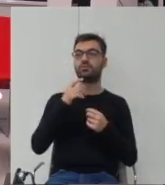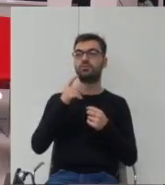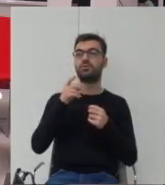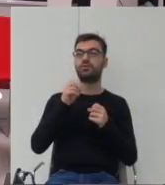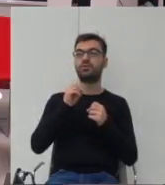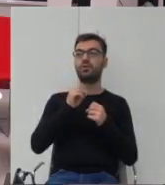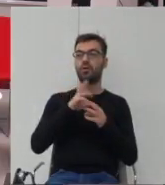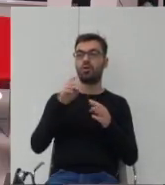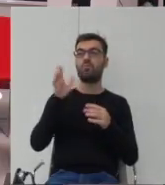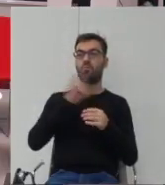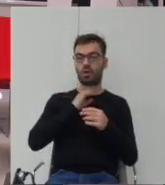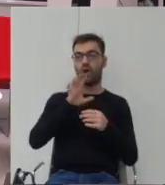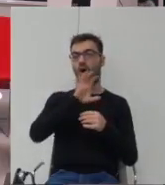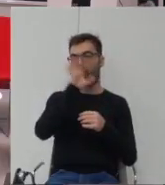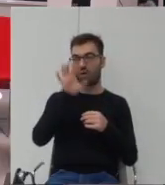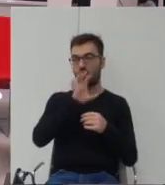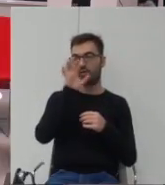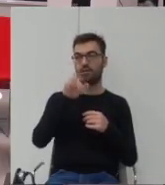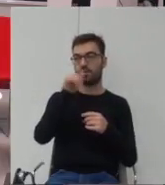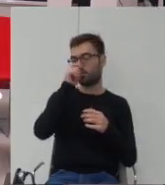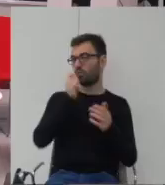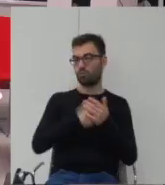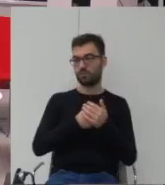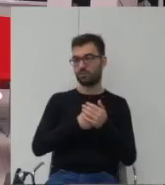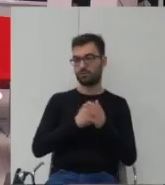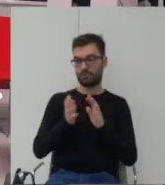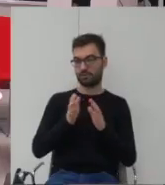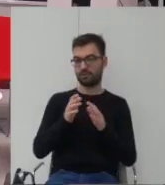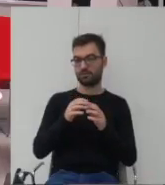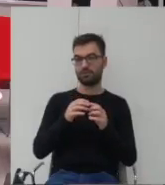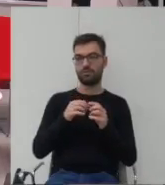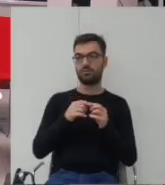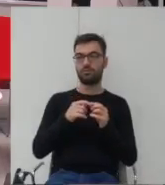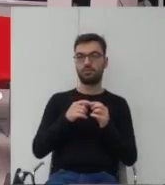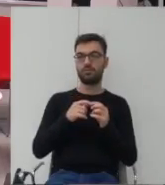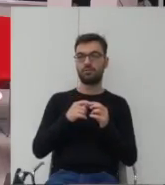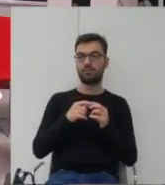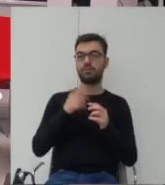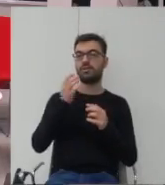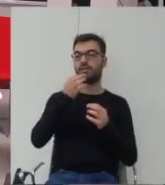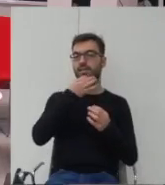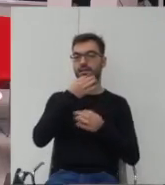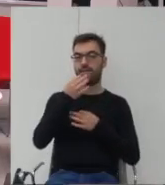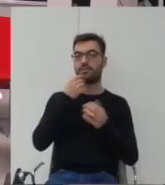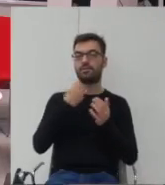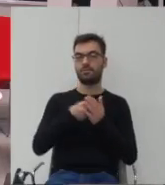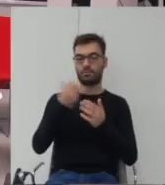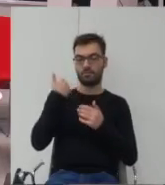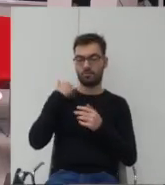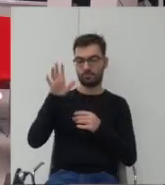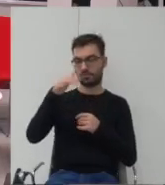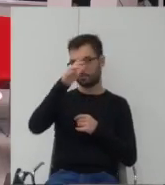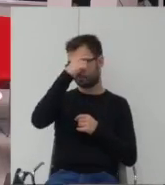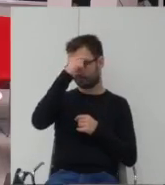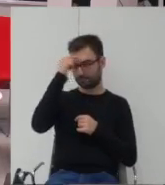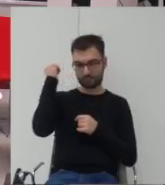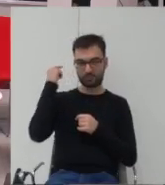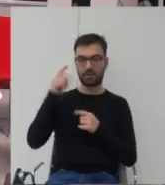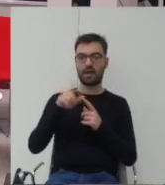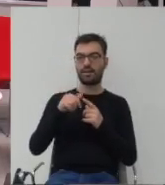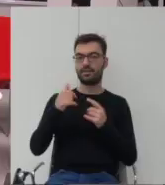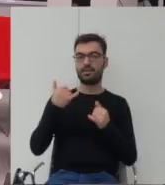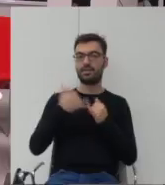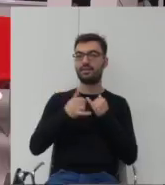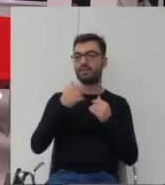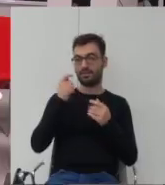że to można tylko oglądać, a nie na razie do kupienia, tak? Bo to jako wzorcowe. Zapytań o zakup mieliśmy naprawdę sporo, ale wtedy